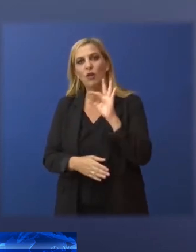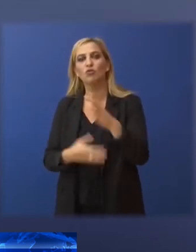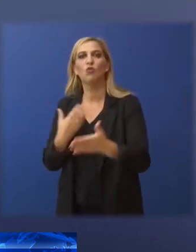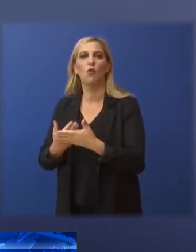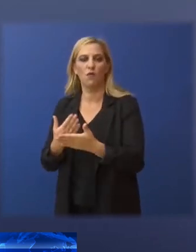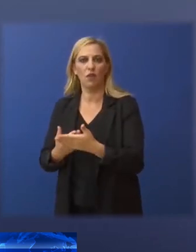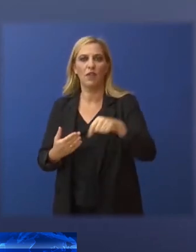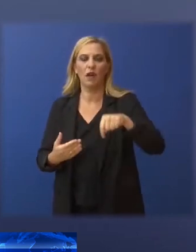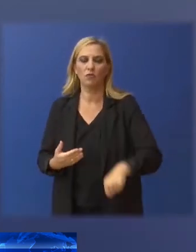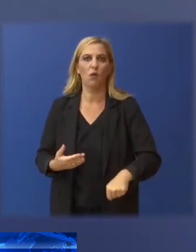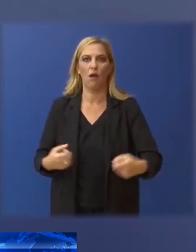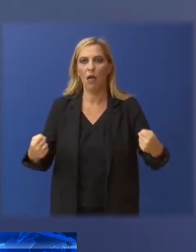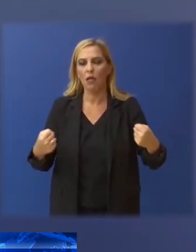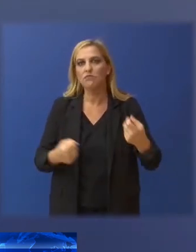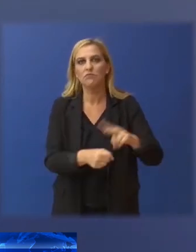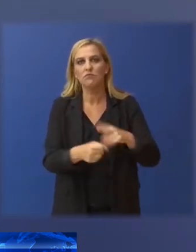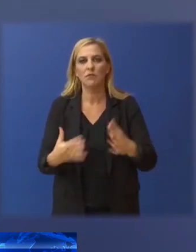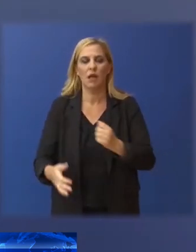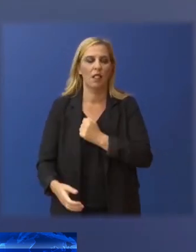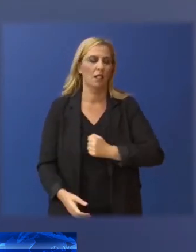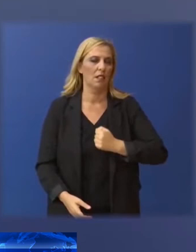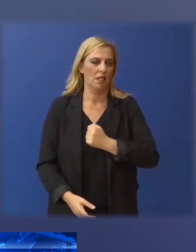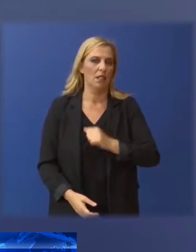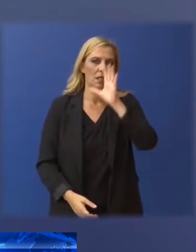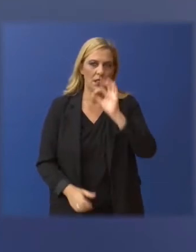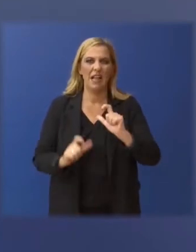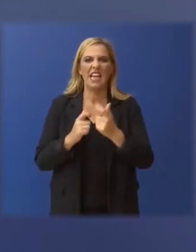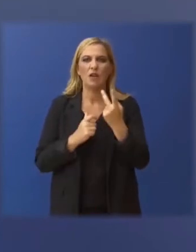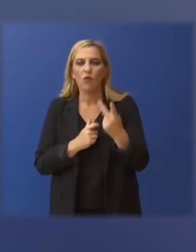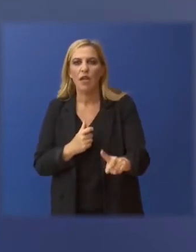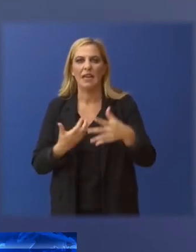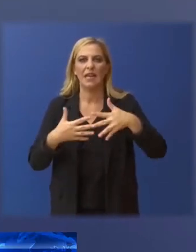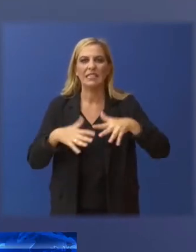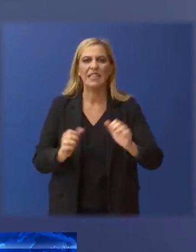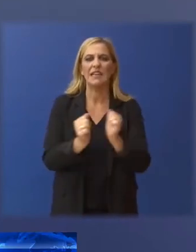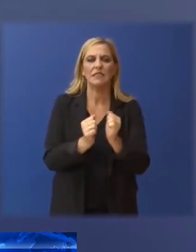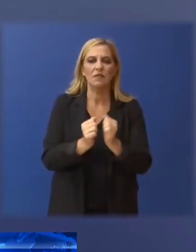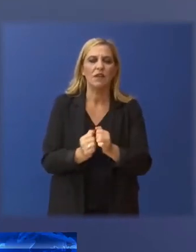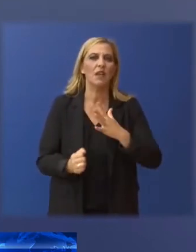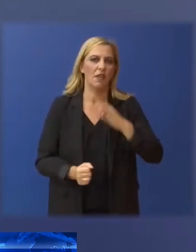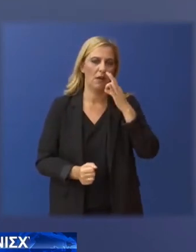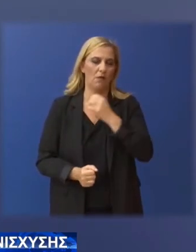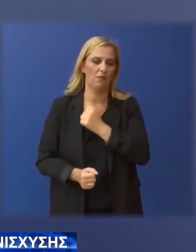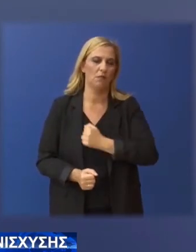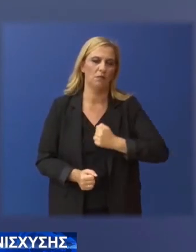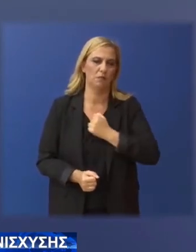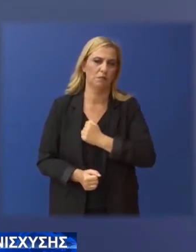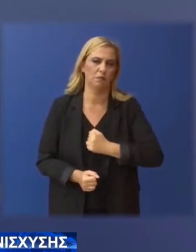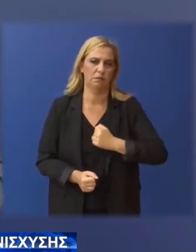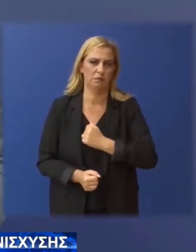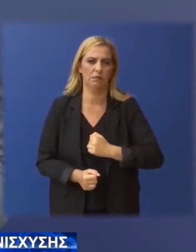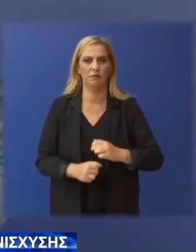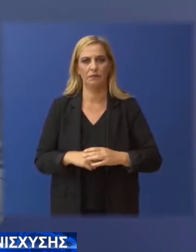γεμίζει οδύνη. Εκφράζουμε τα ειλικρινή μας συλληπιτήρια στις οικογένειες και τους οικείους των θυμάτων αυτού του συγκλονιστικού αυτοκινητιστικού